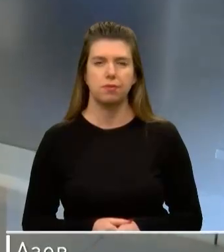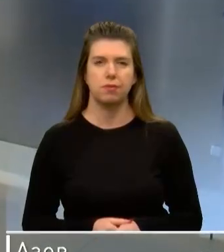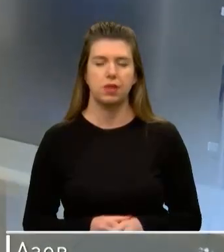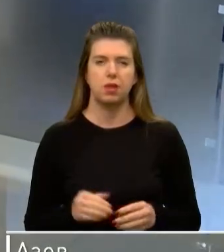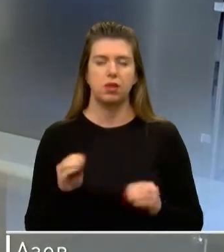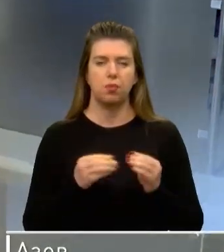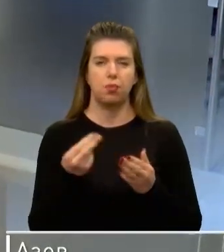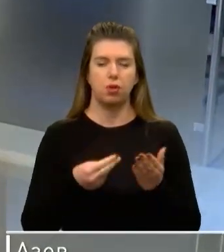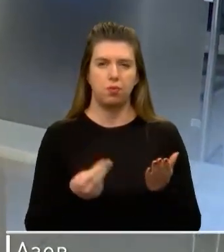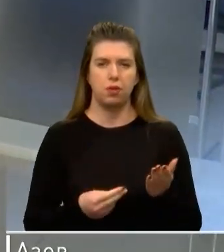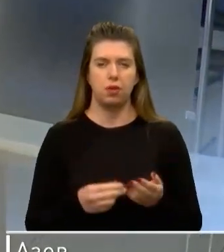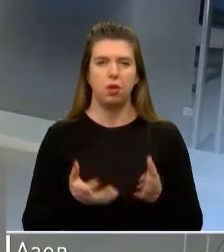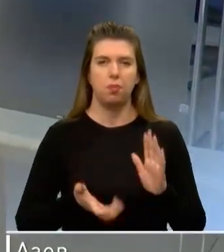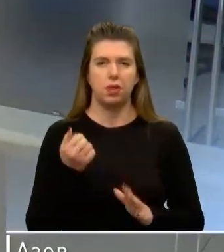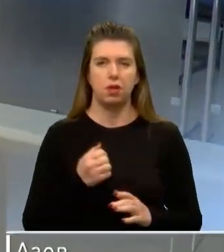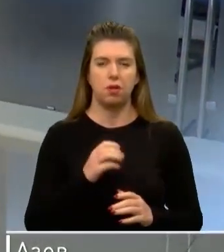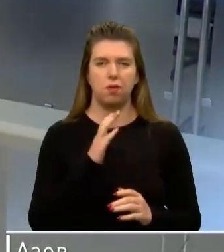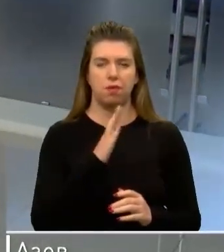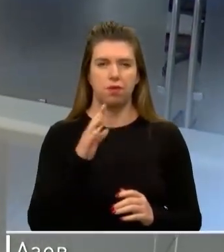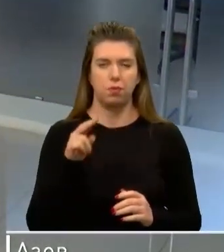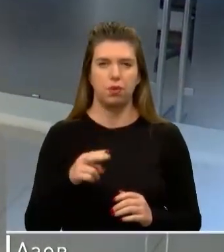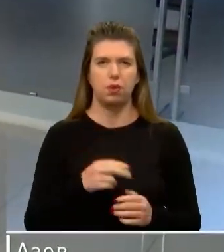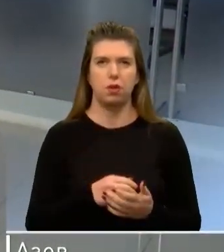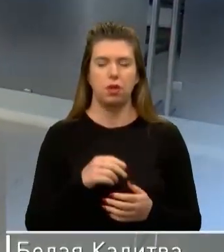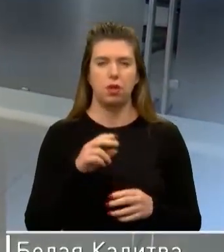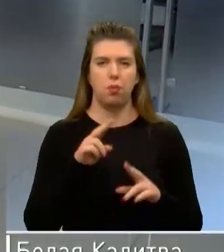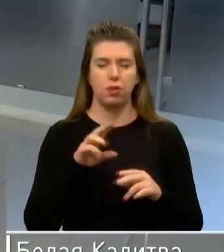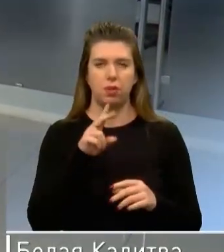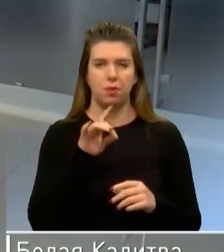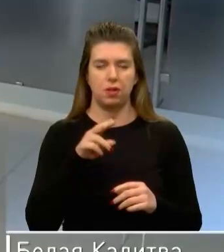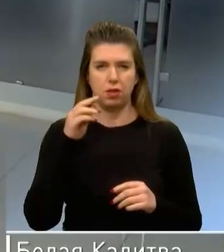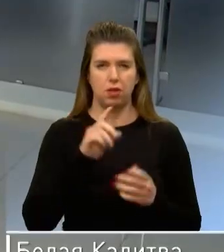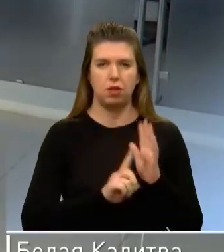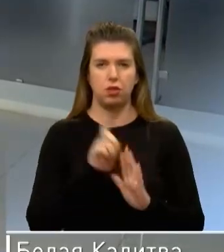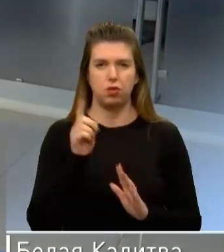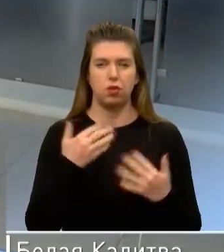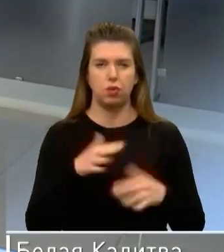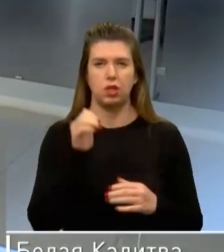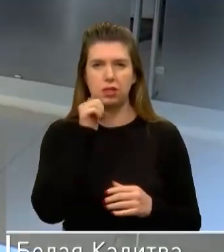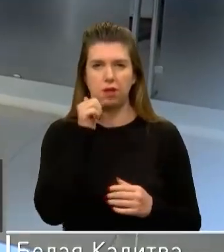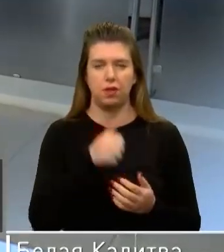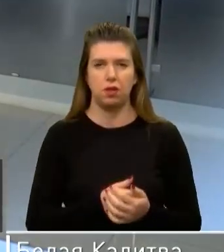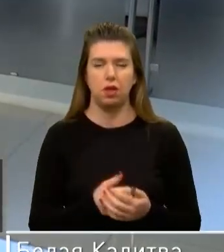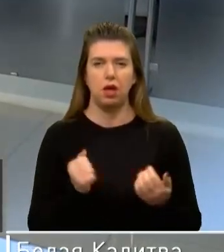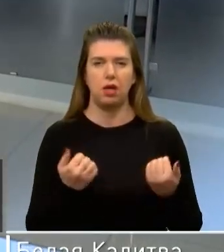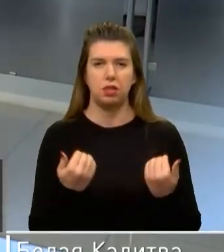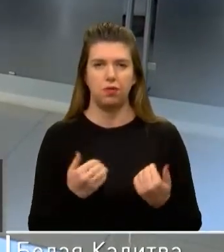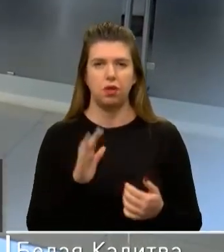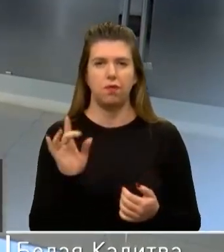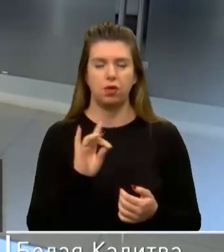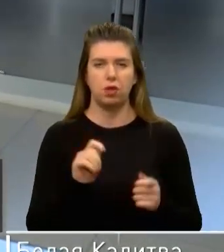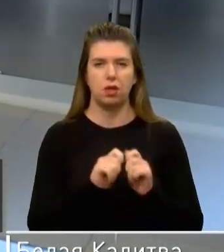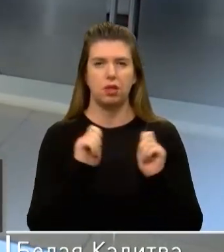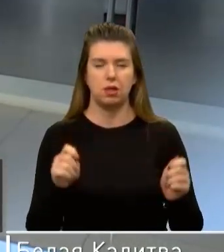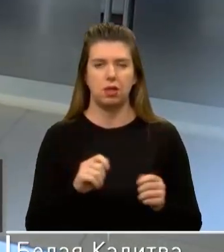сбор подписей в поддержку Владимира Путина на пост президента страны начнётся уже завтра а сегодня в Ростове